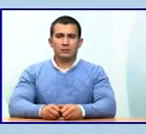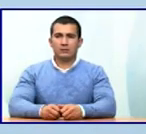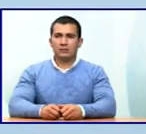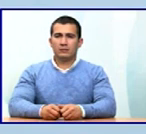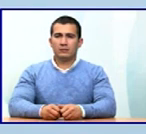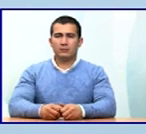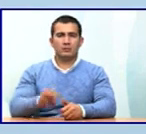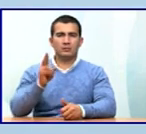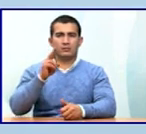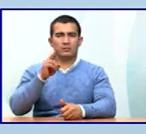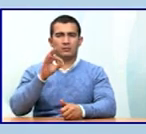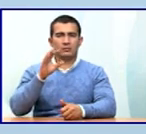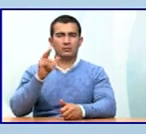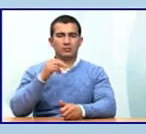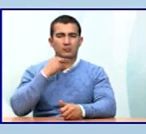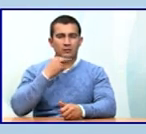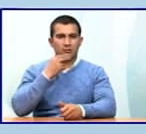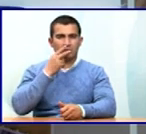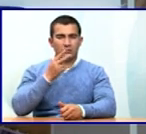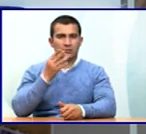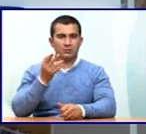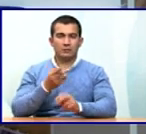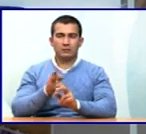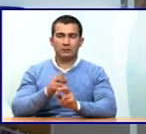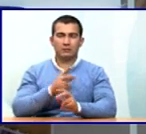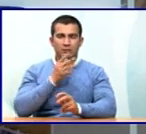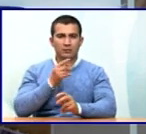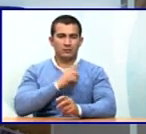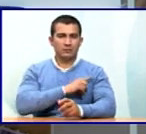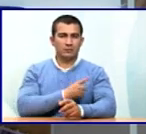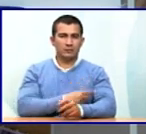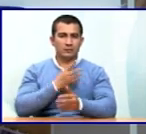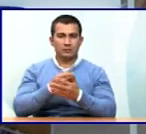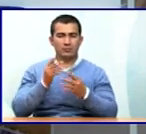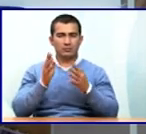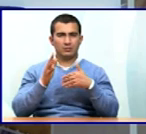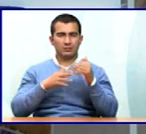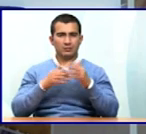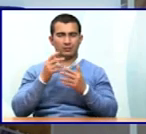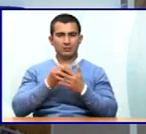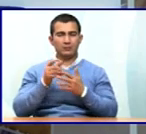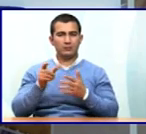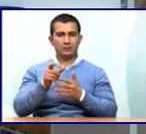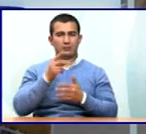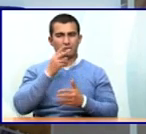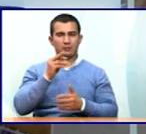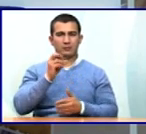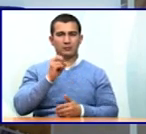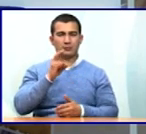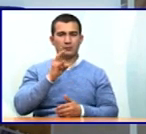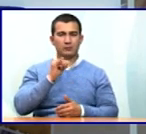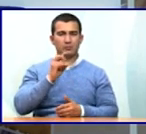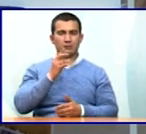Do'stlarga e'tibor bering. Magnit maydon kuch chiziqlari shimoliy qutbdan janubiy qutbiga qarab yo'nalgan. Magnit